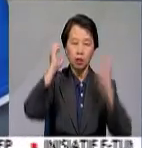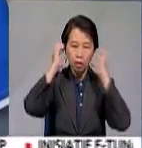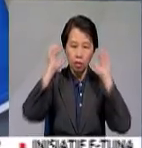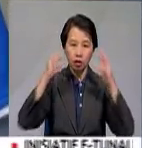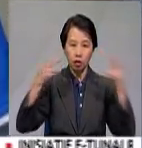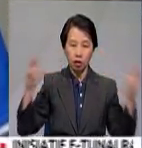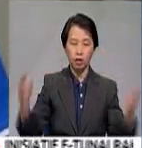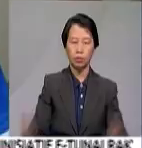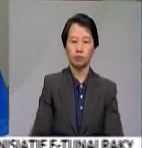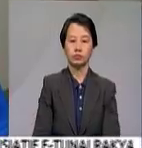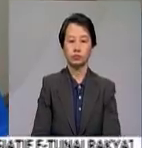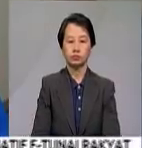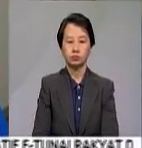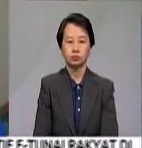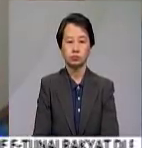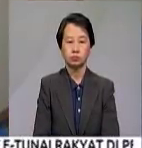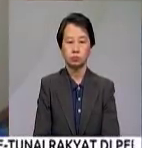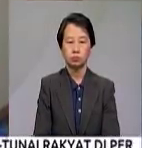FM.